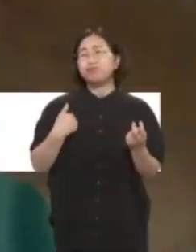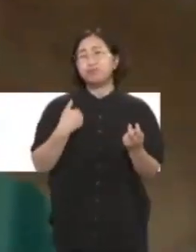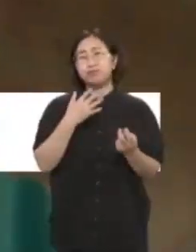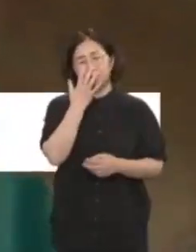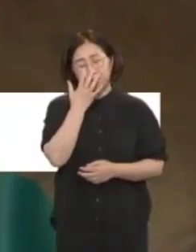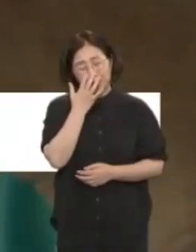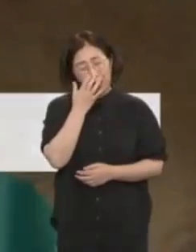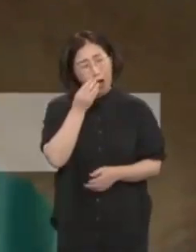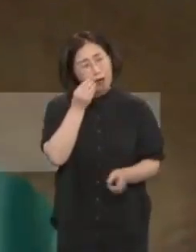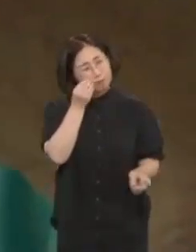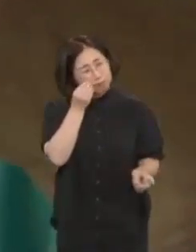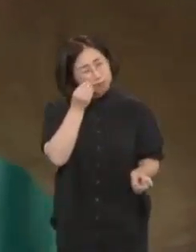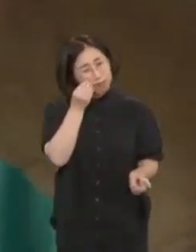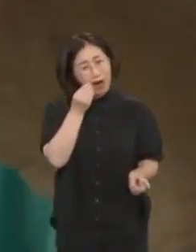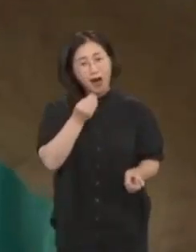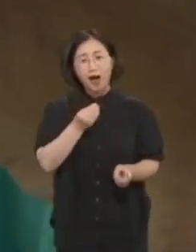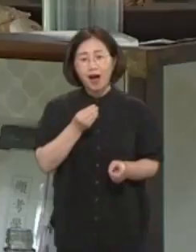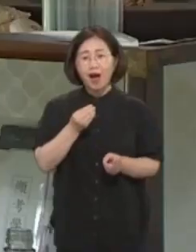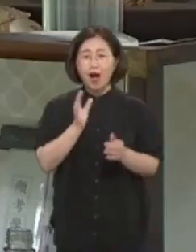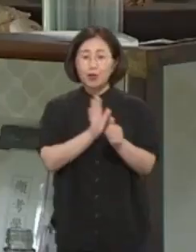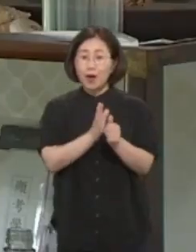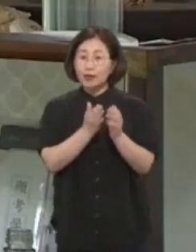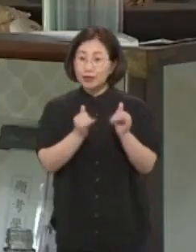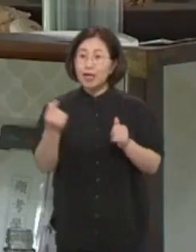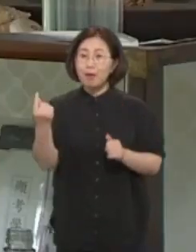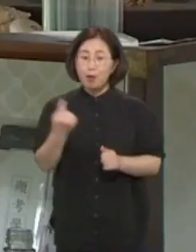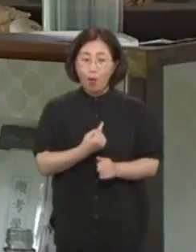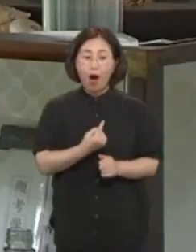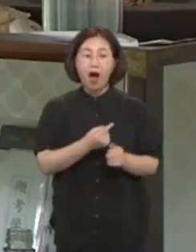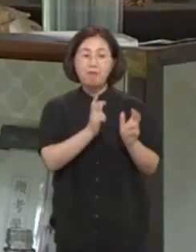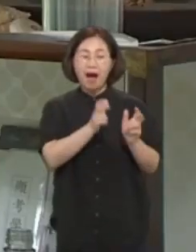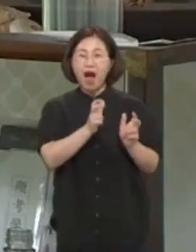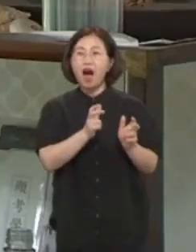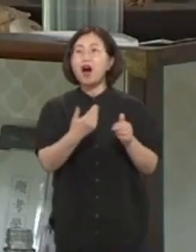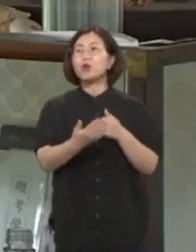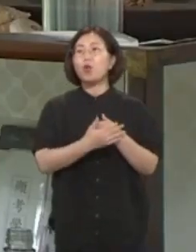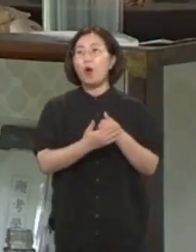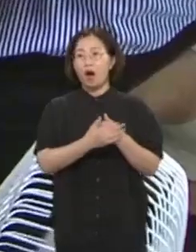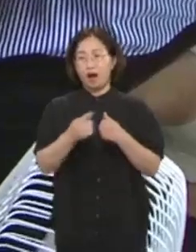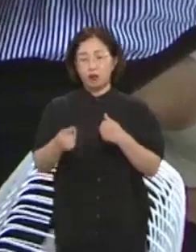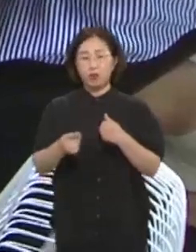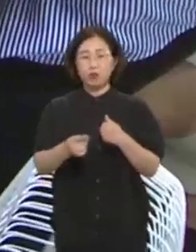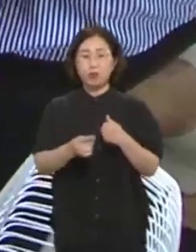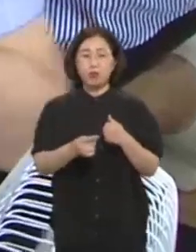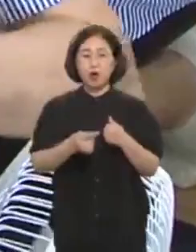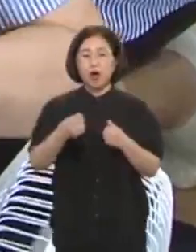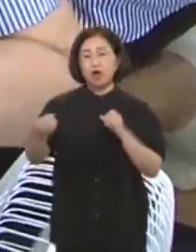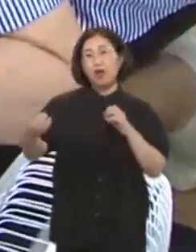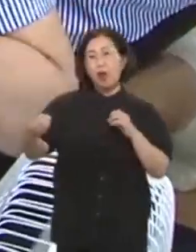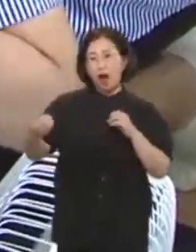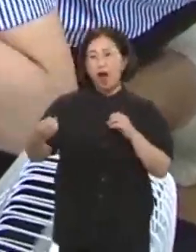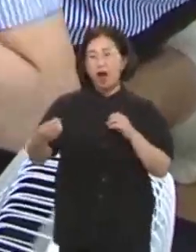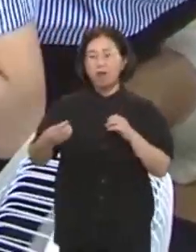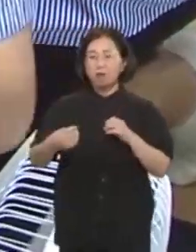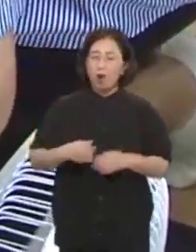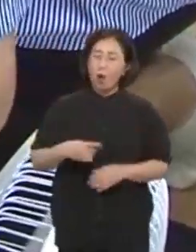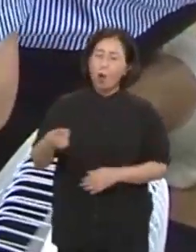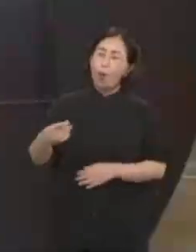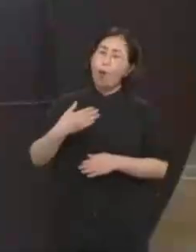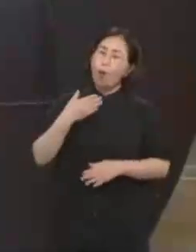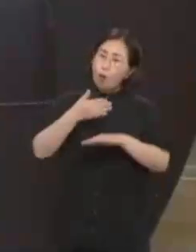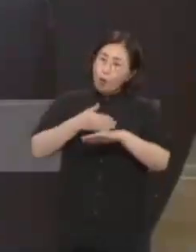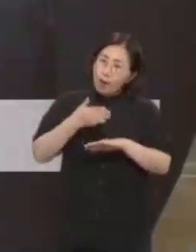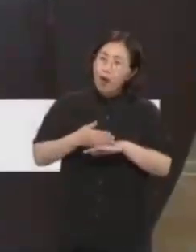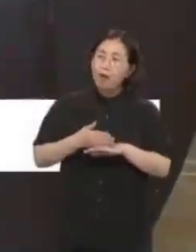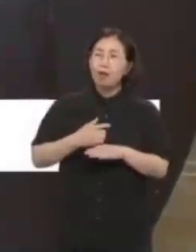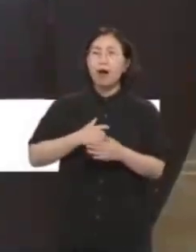무용지물로 세워두다 생활지원사들이 찾아 가동해주며 말벗까지 해주자 할머니는 도움의 손길에 눈시울을 적십니다.